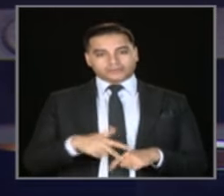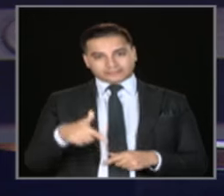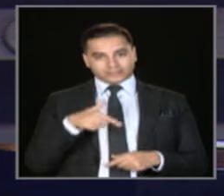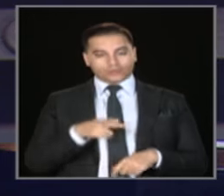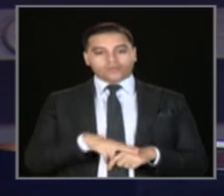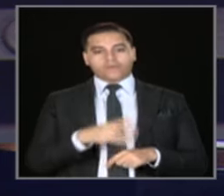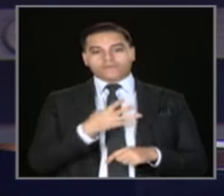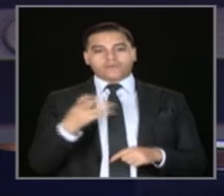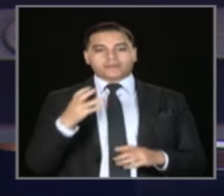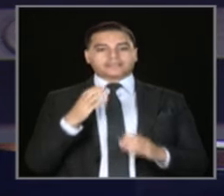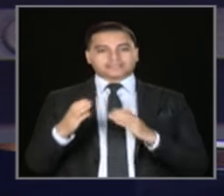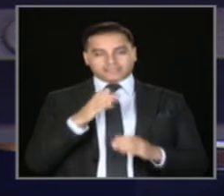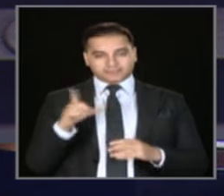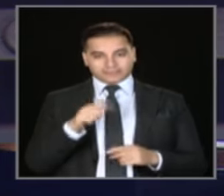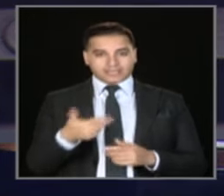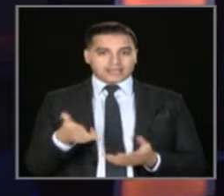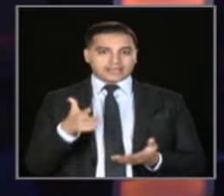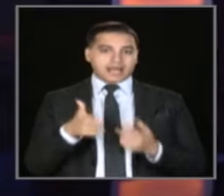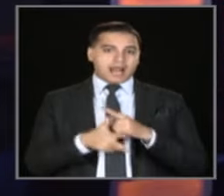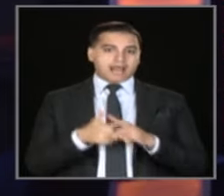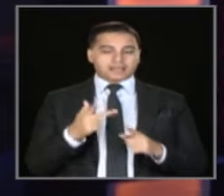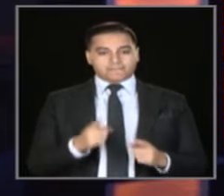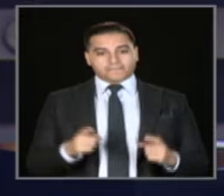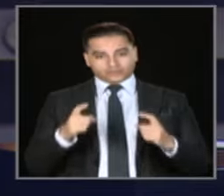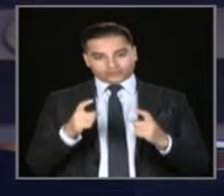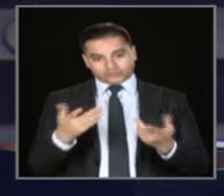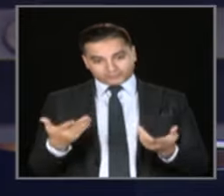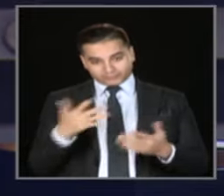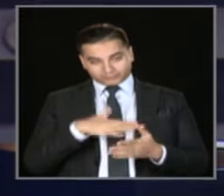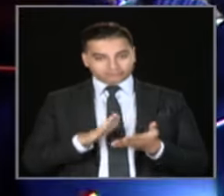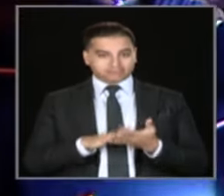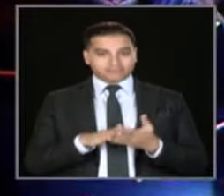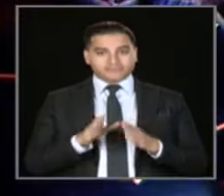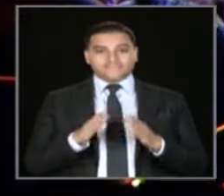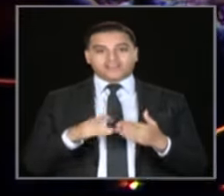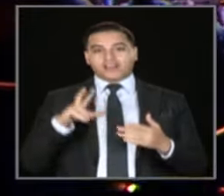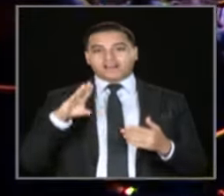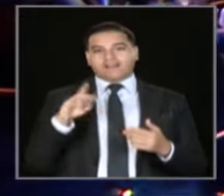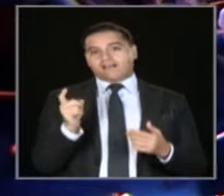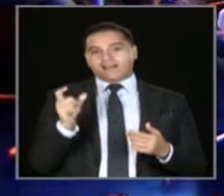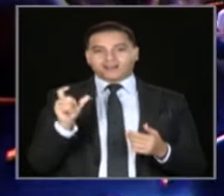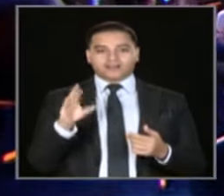6 نقاط و400 نقطة إجابات صحيحة من 3 ماتشات. نلعب كلها فريق الكرنك.